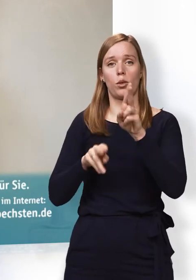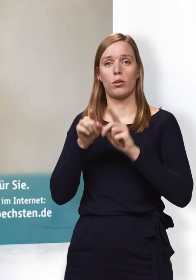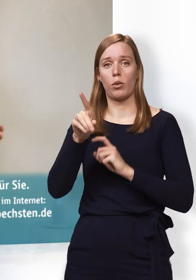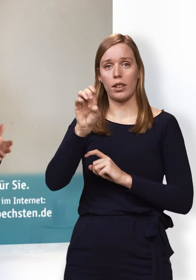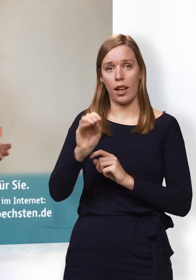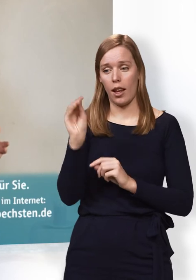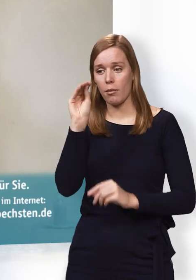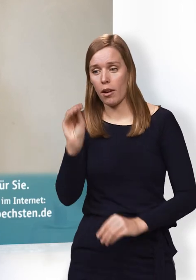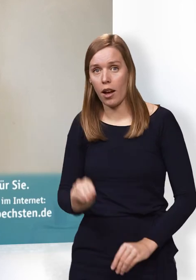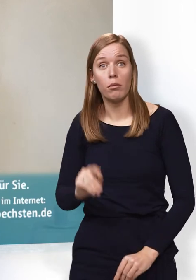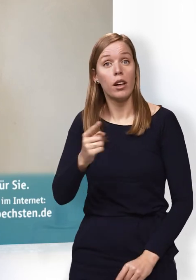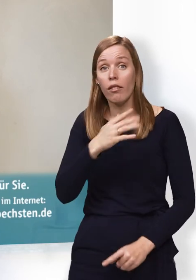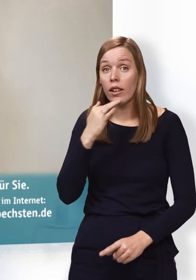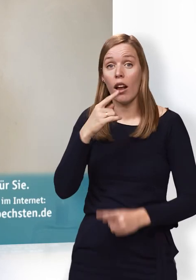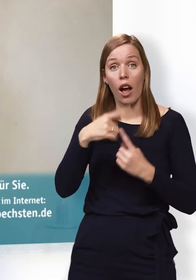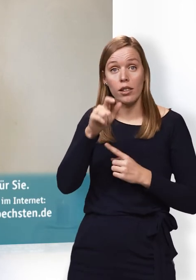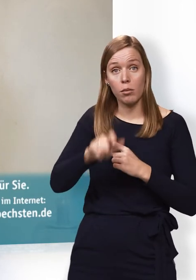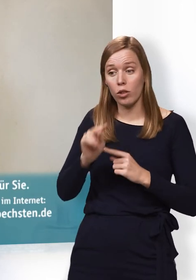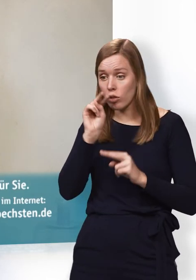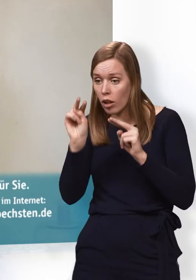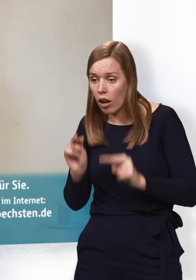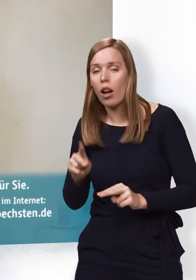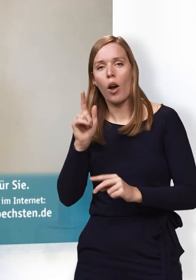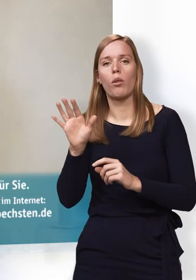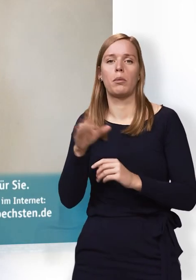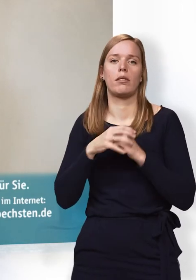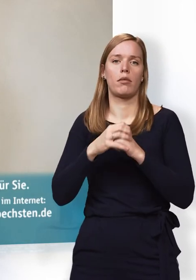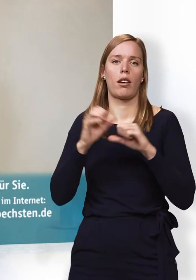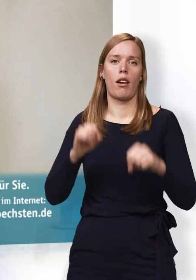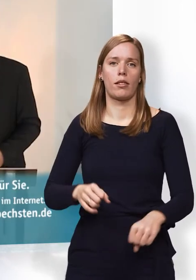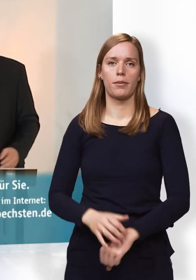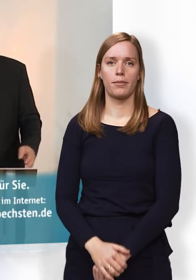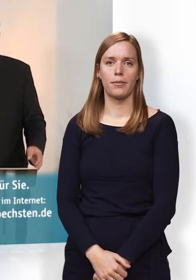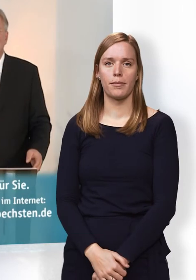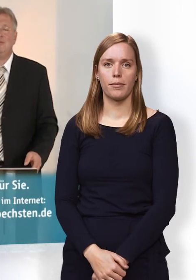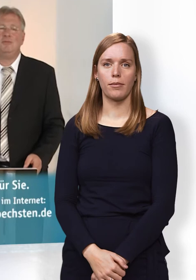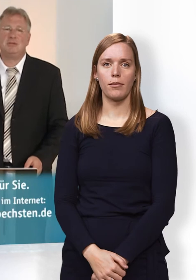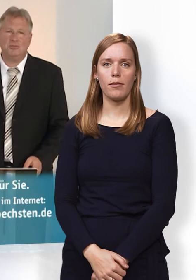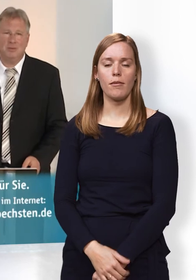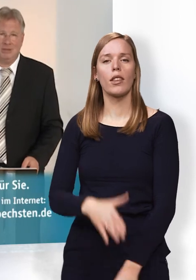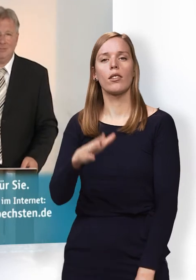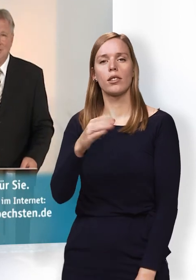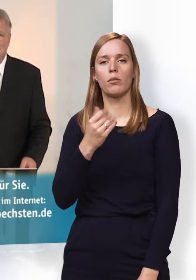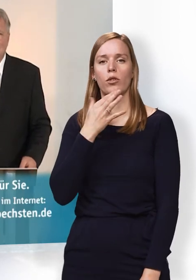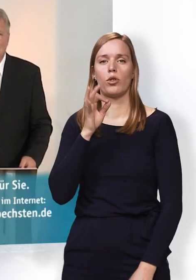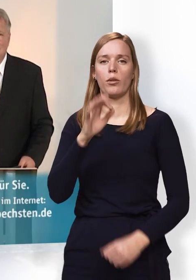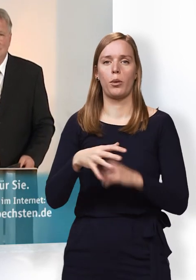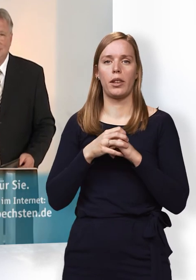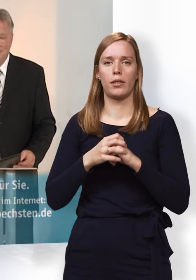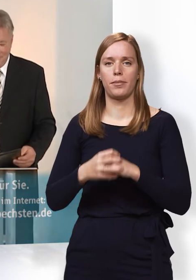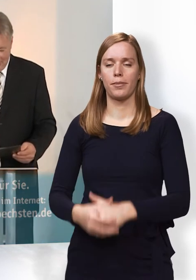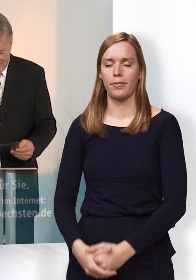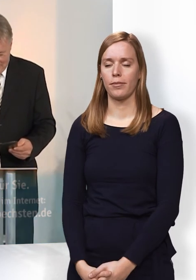www.stundedeshoechsten.de. Dann können auch noch viele andere dafür mitbeten. Gemeinsam wollen wir das Fürbittengebet sprechen.